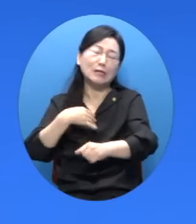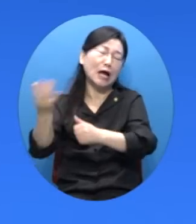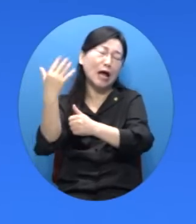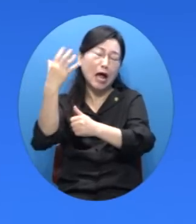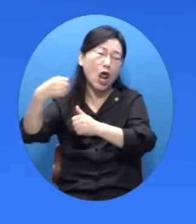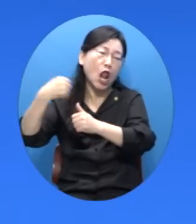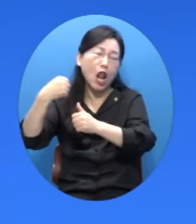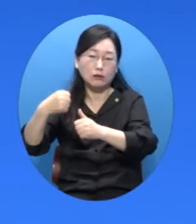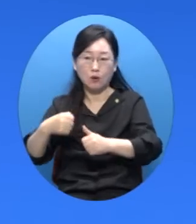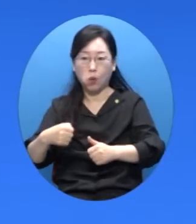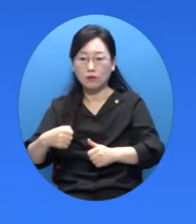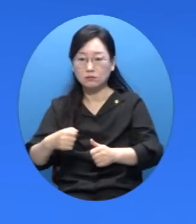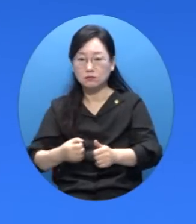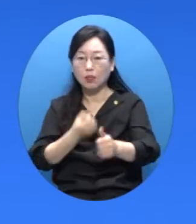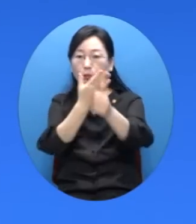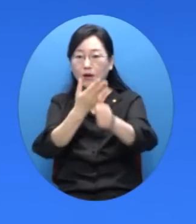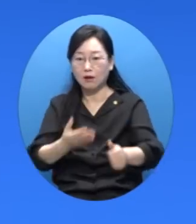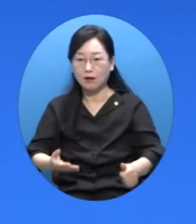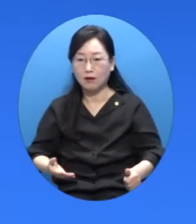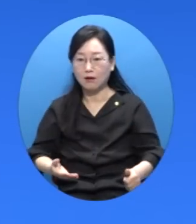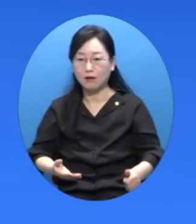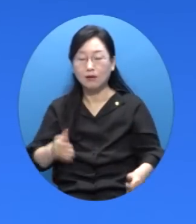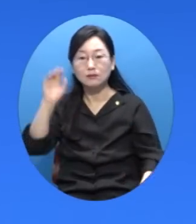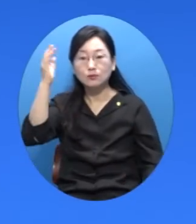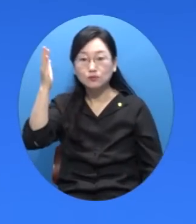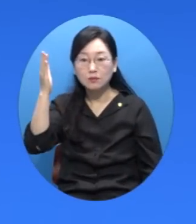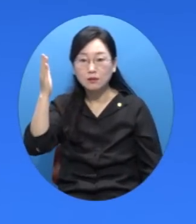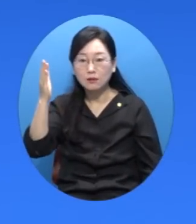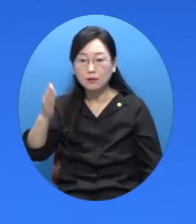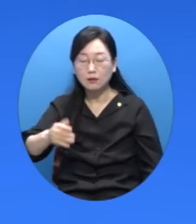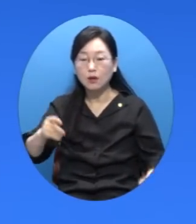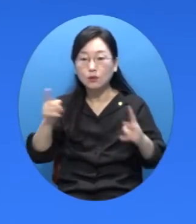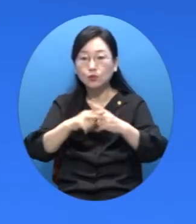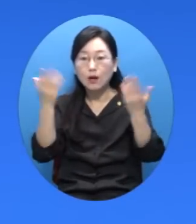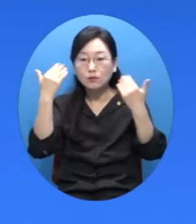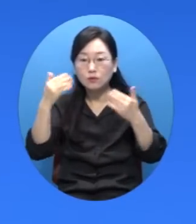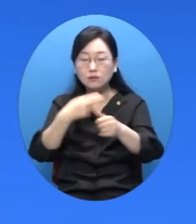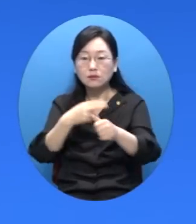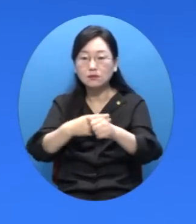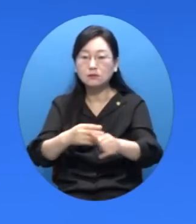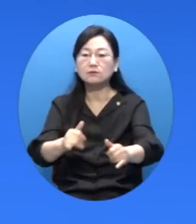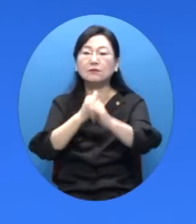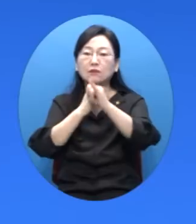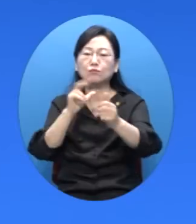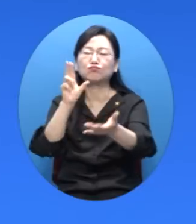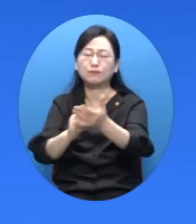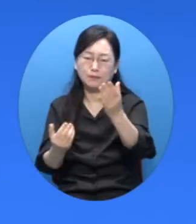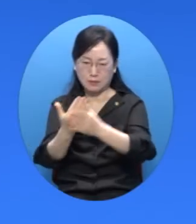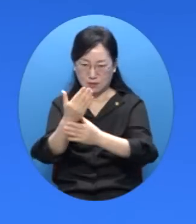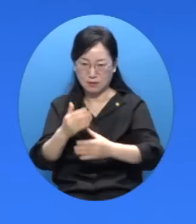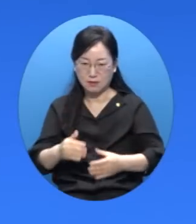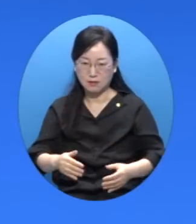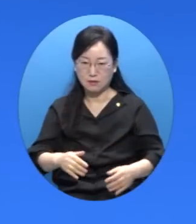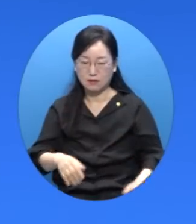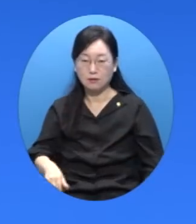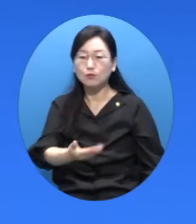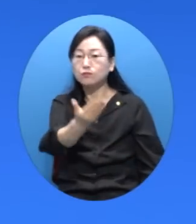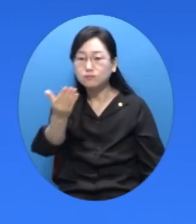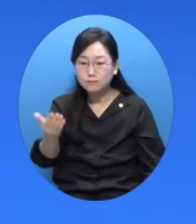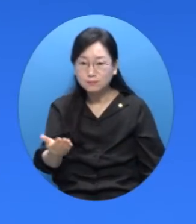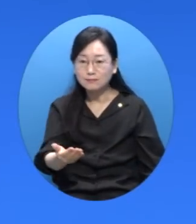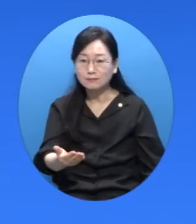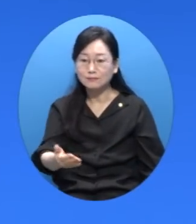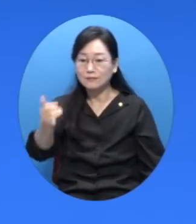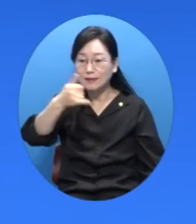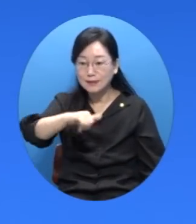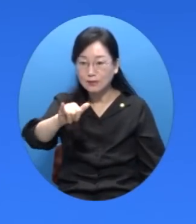때리려고 그랬어 고발을 합니다. 그래서 요즘 초등학교 선생님이 자살도 하고 문제가 생겨났는데 여러분